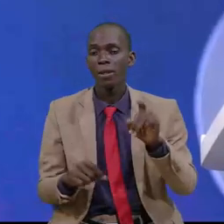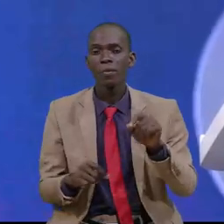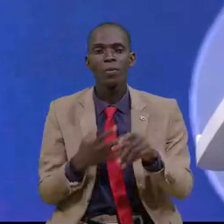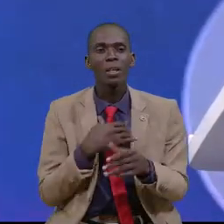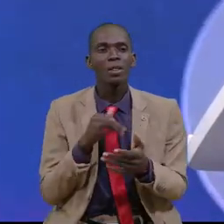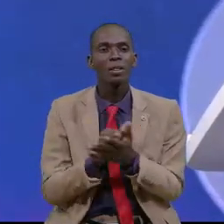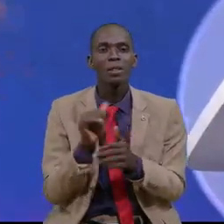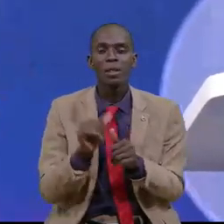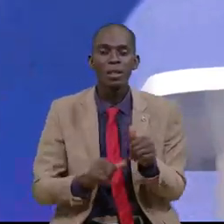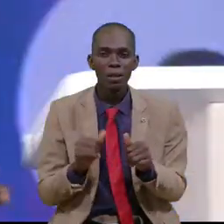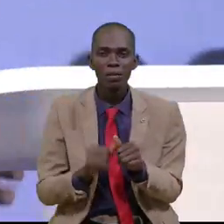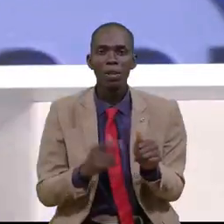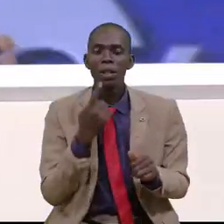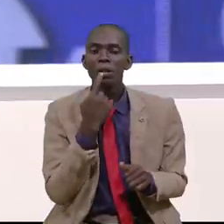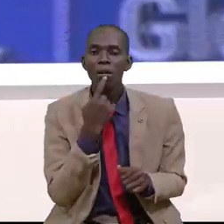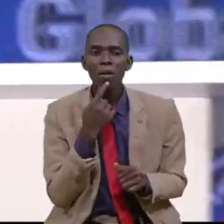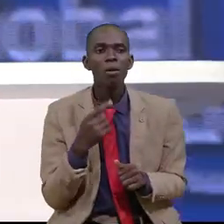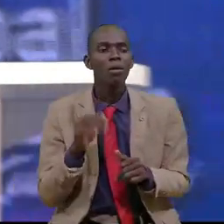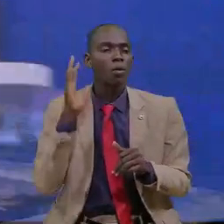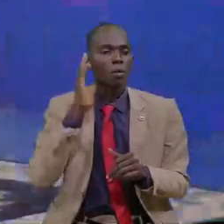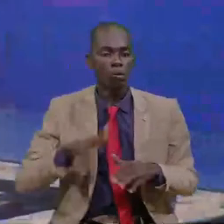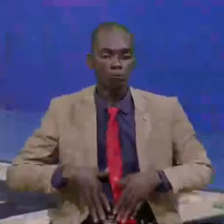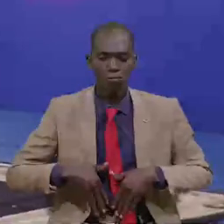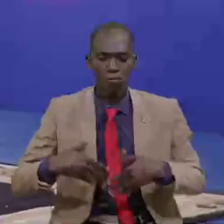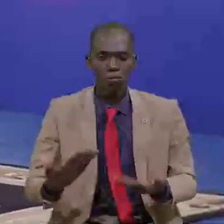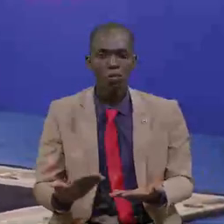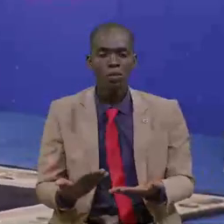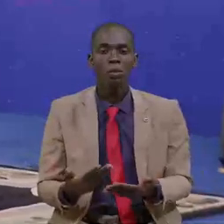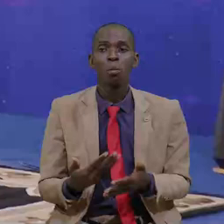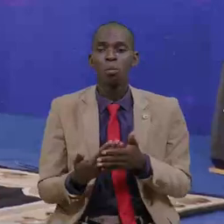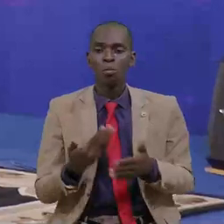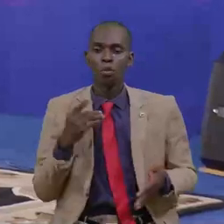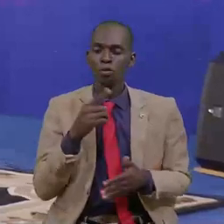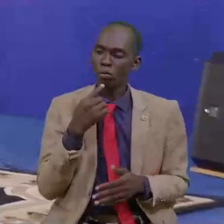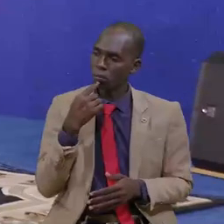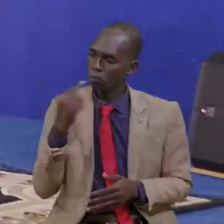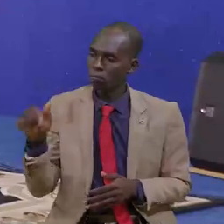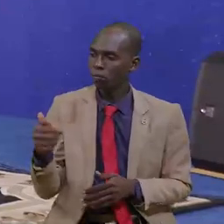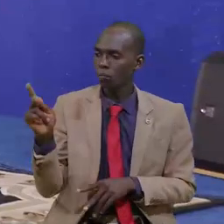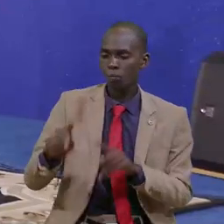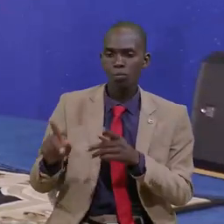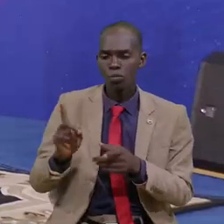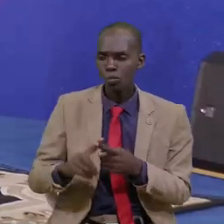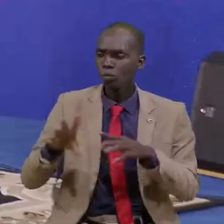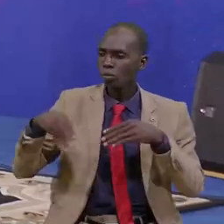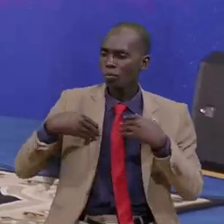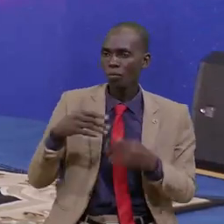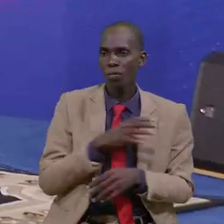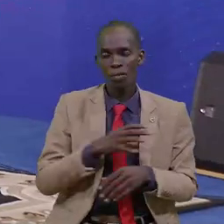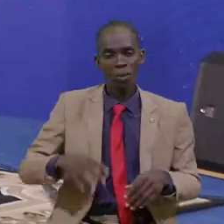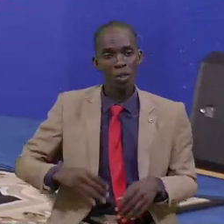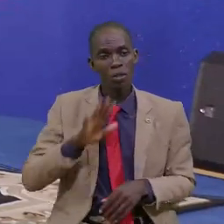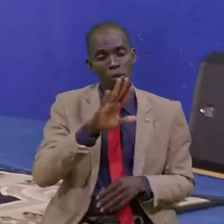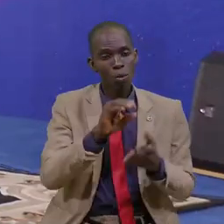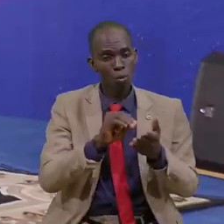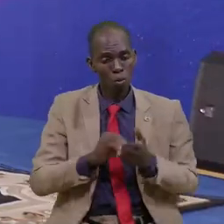toute langue confesse que avant que tu ne dises aux autres de confesser Christ, toi aussi